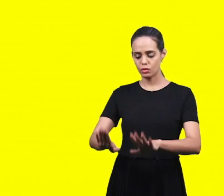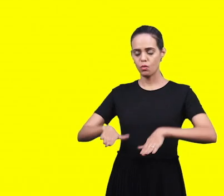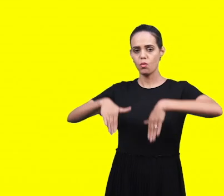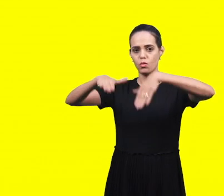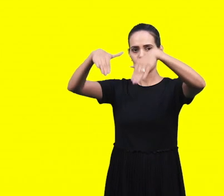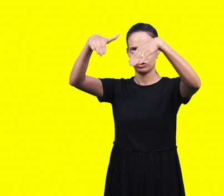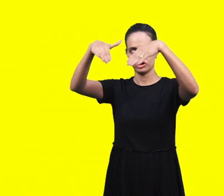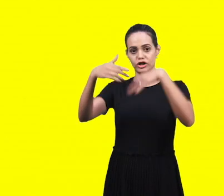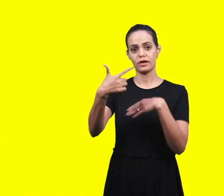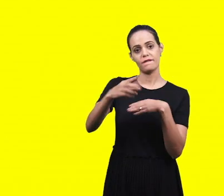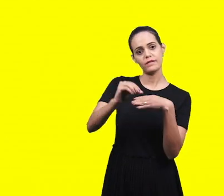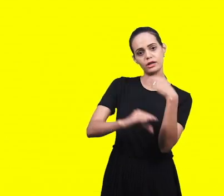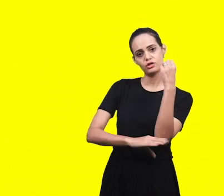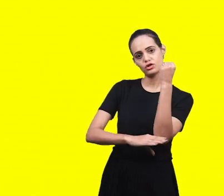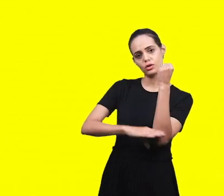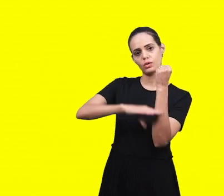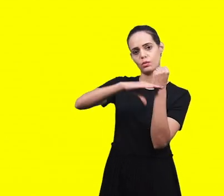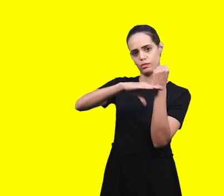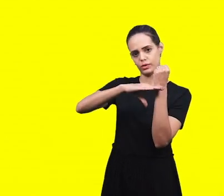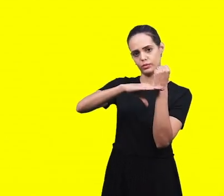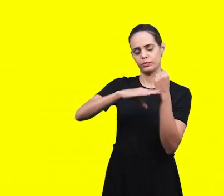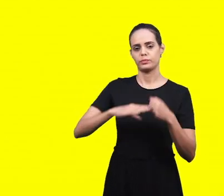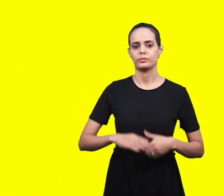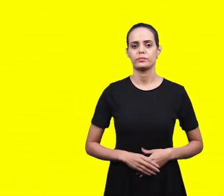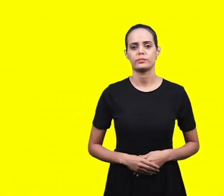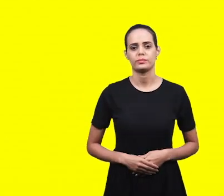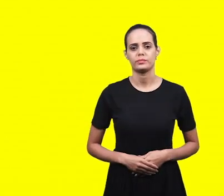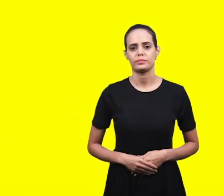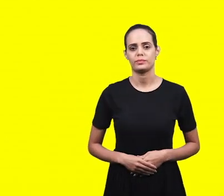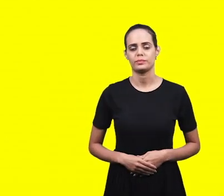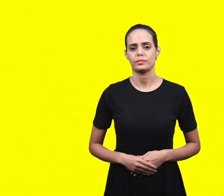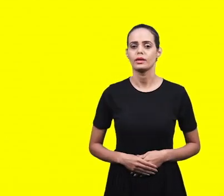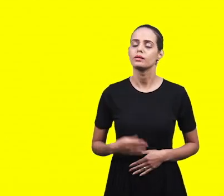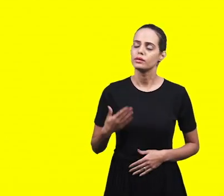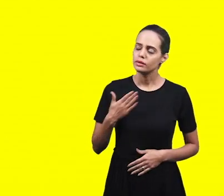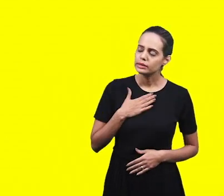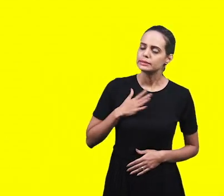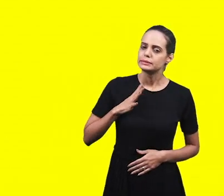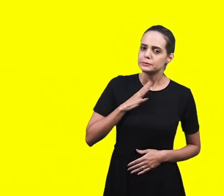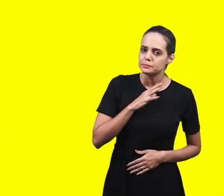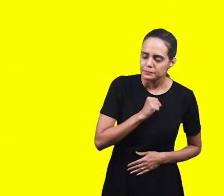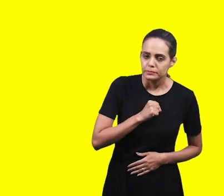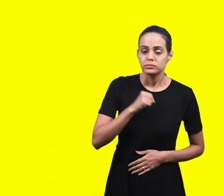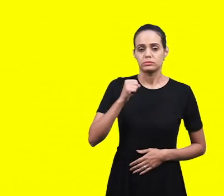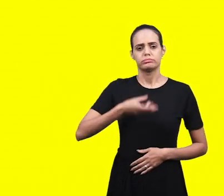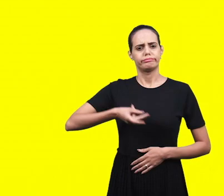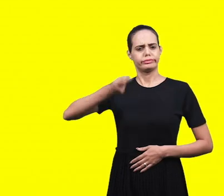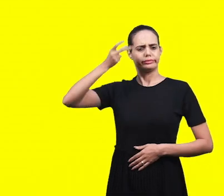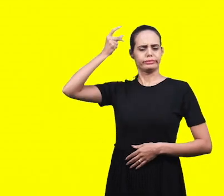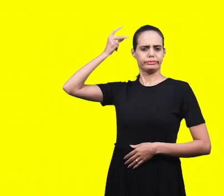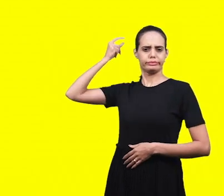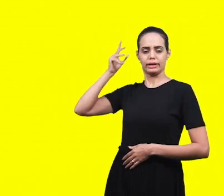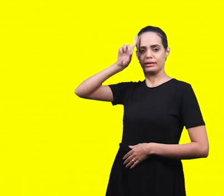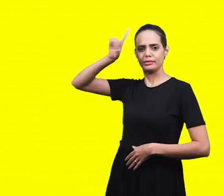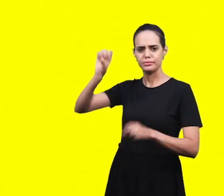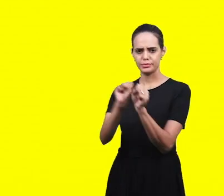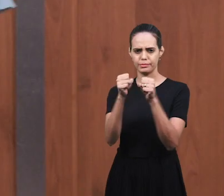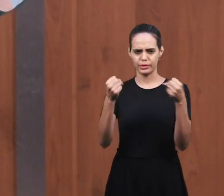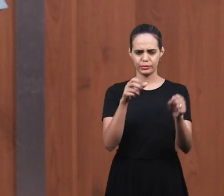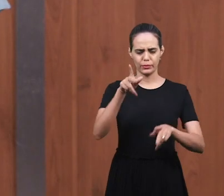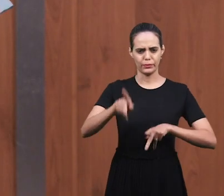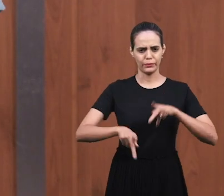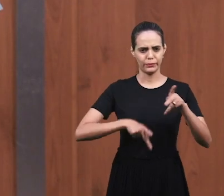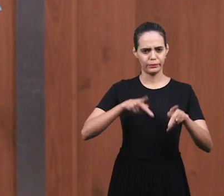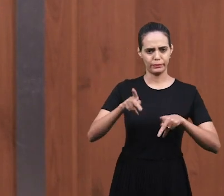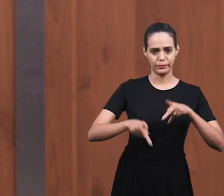à la porte de parvis, il y aura un rideau de 20 coudées. Mais bien aimé, quand Dieu a